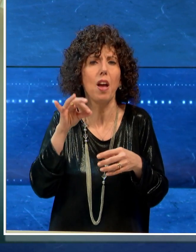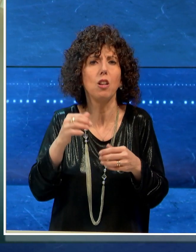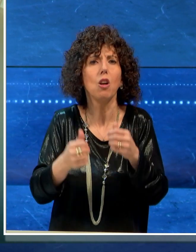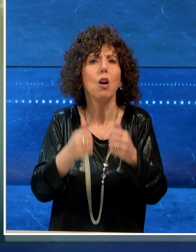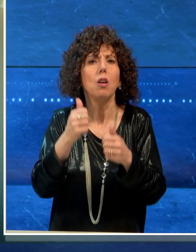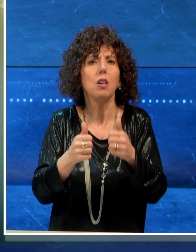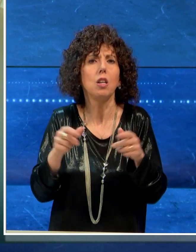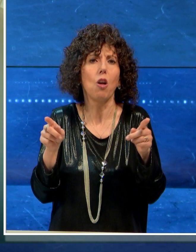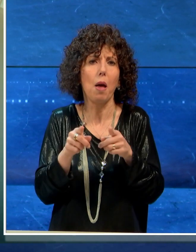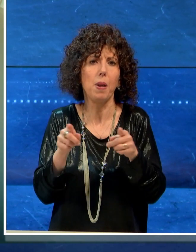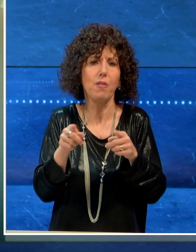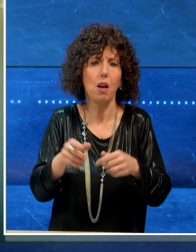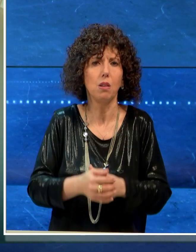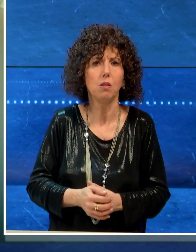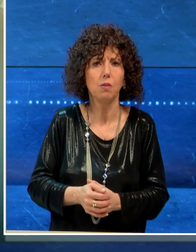rito